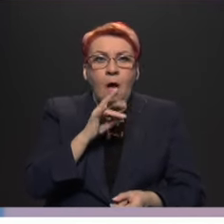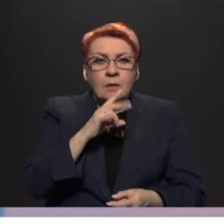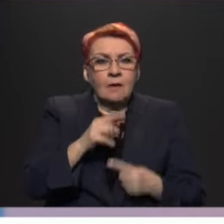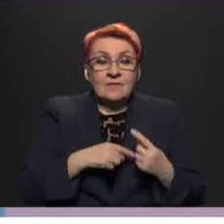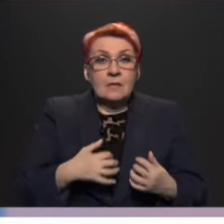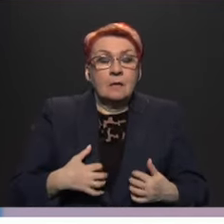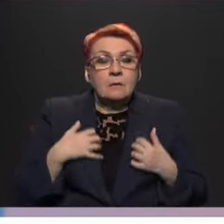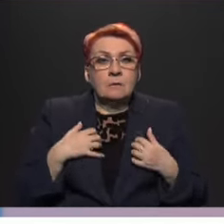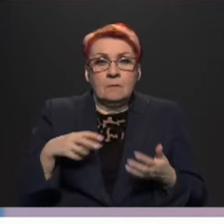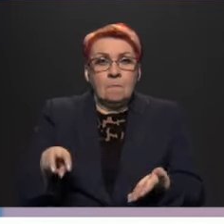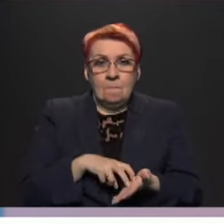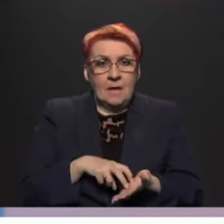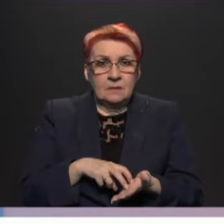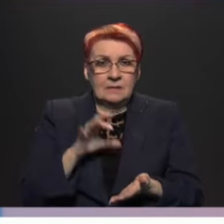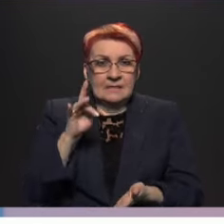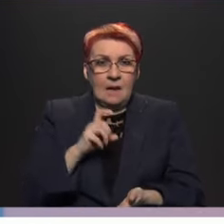в